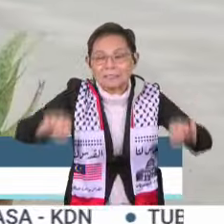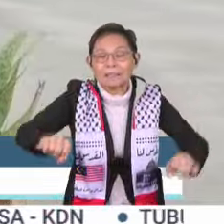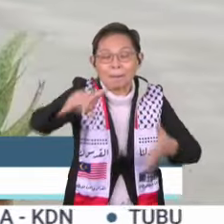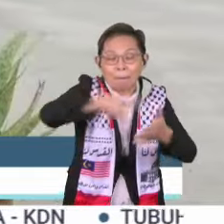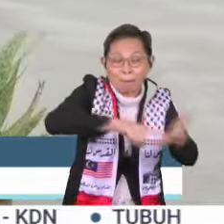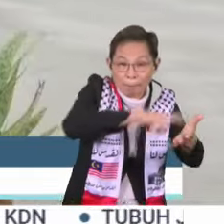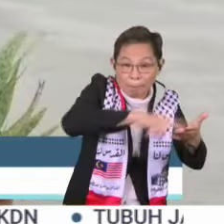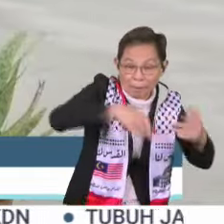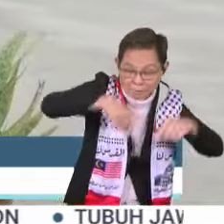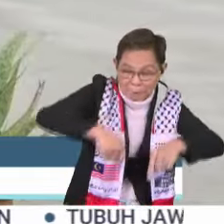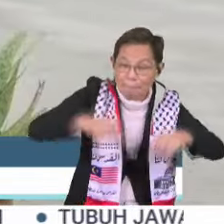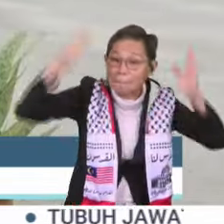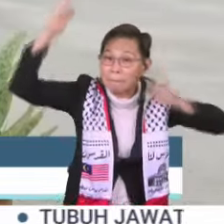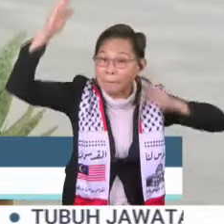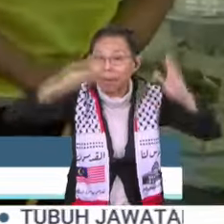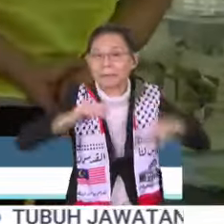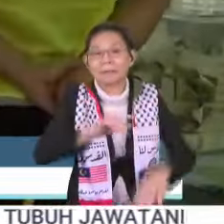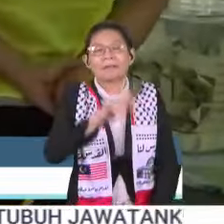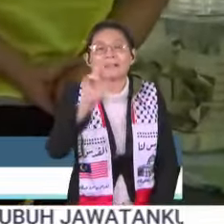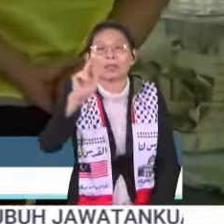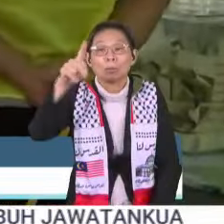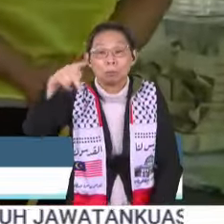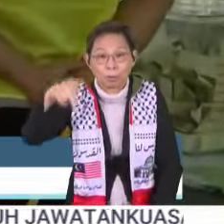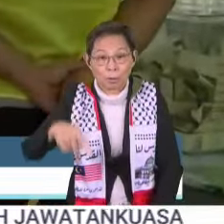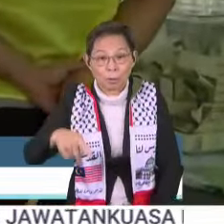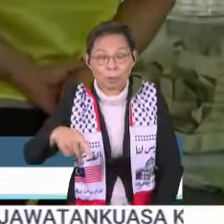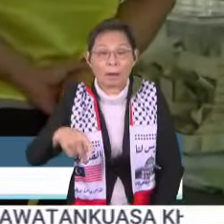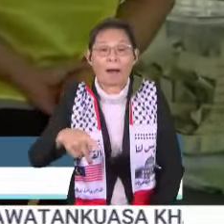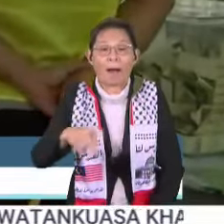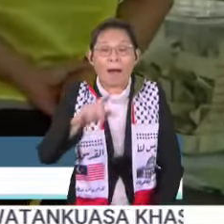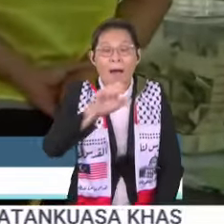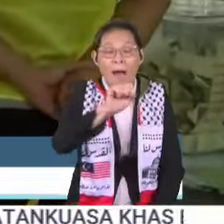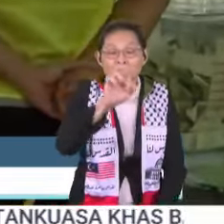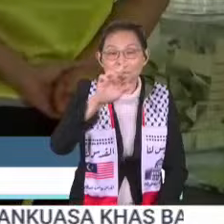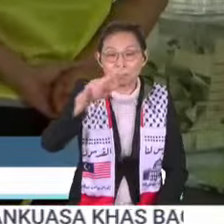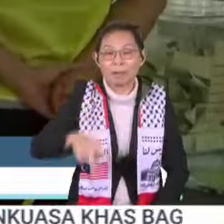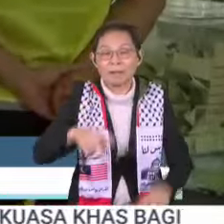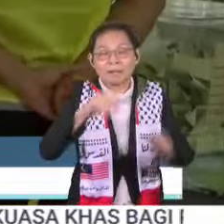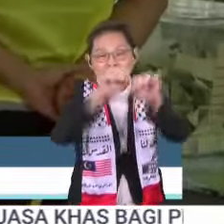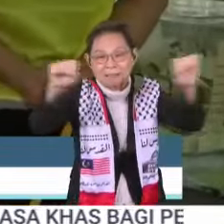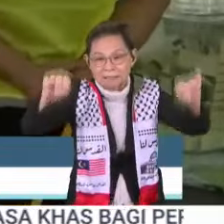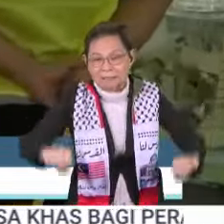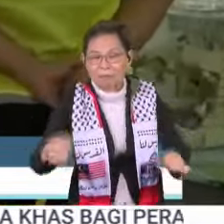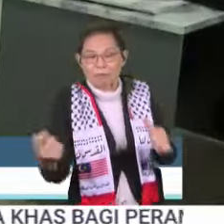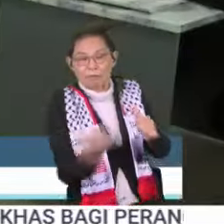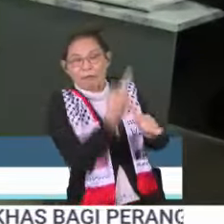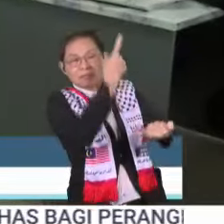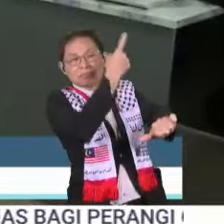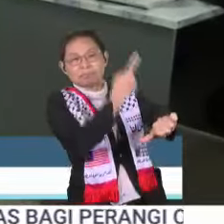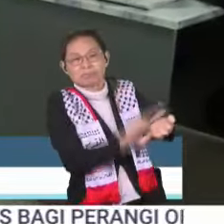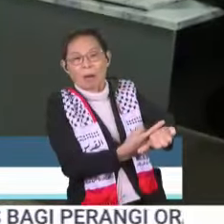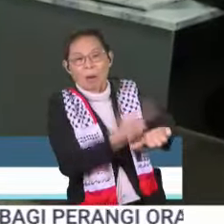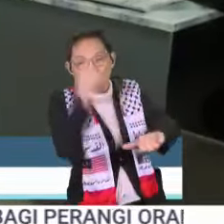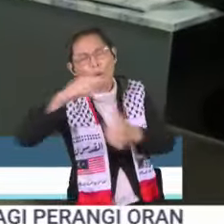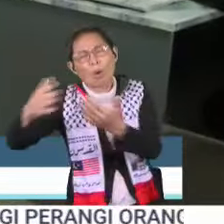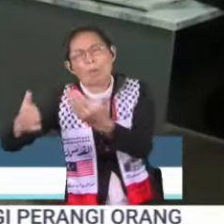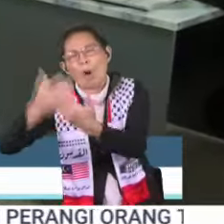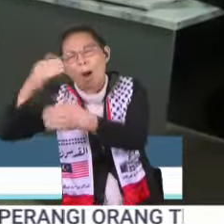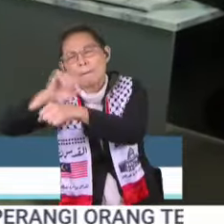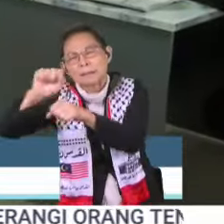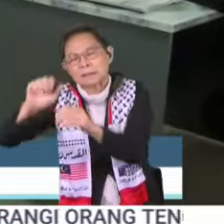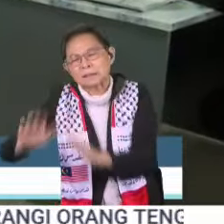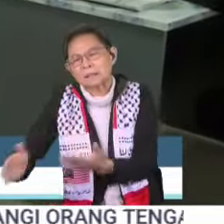Dan menurut pengurusi SPR, Tan Sri Abdul Ghani Saleh maklumkan, sistem perjijilan yang pertama kali digunakan itu bagi memudahkan petugas SPR